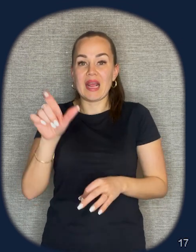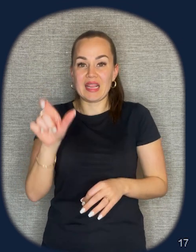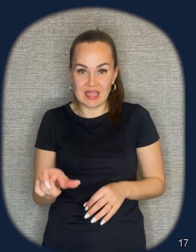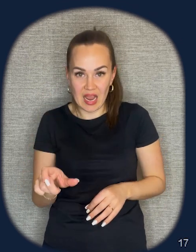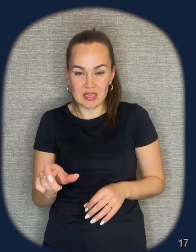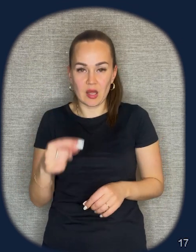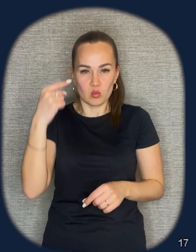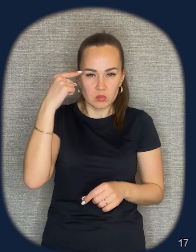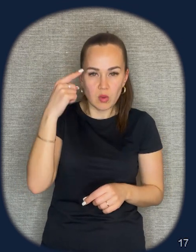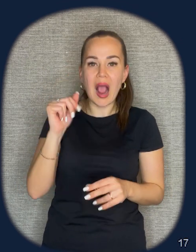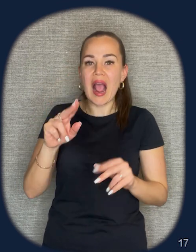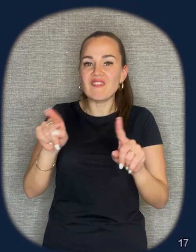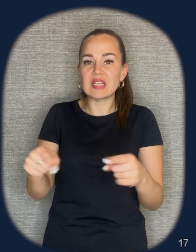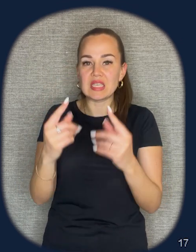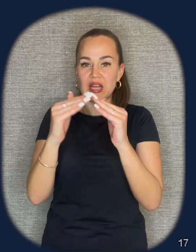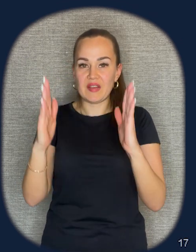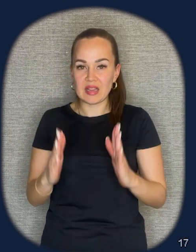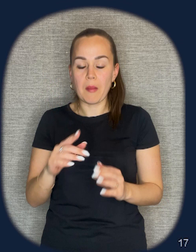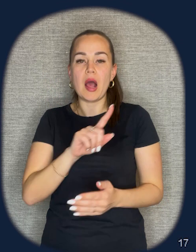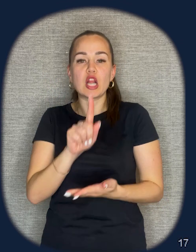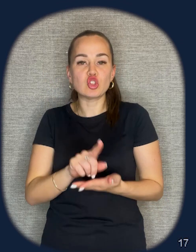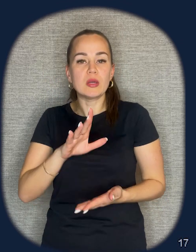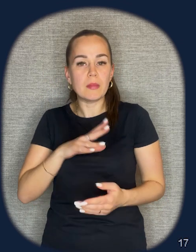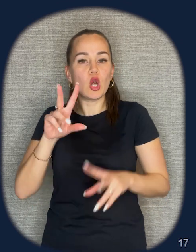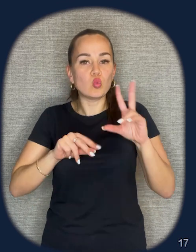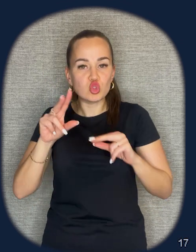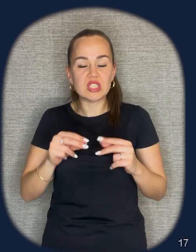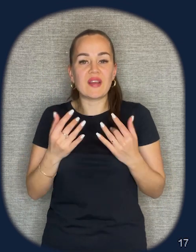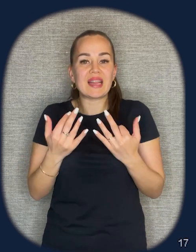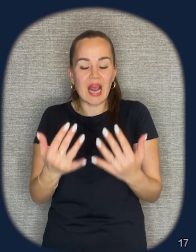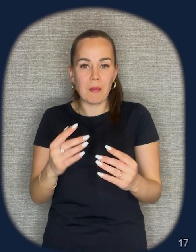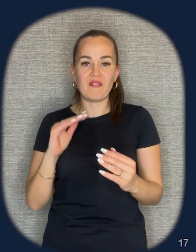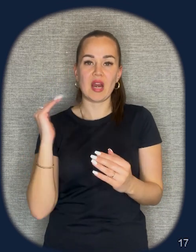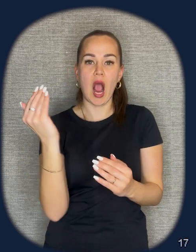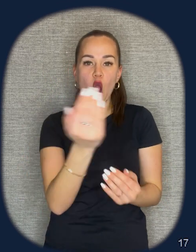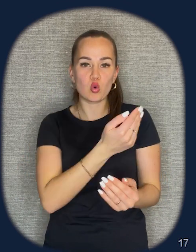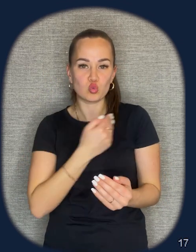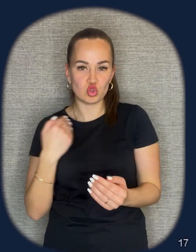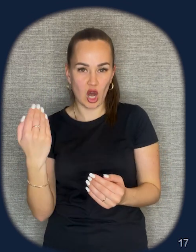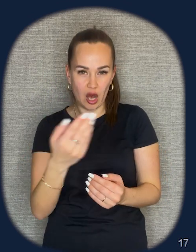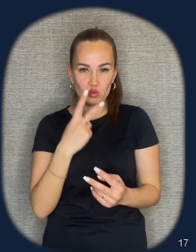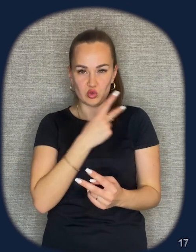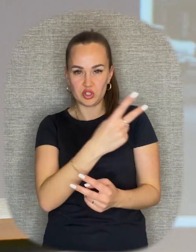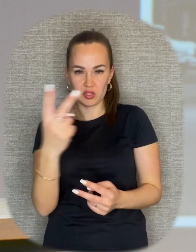и архитекторы проектируя восстановление этих домов должны были учитывать требования